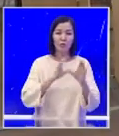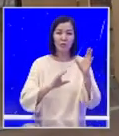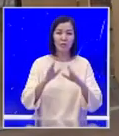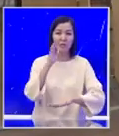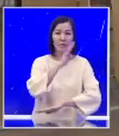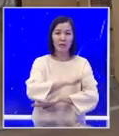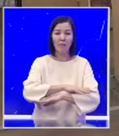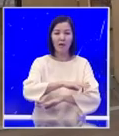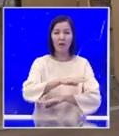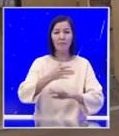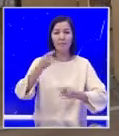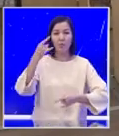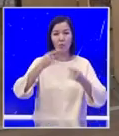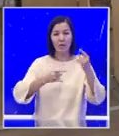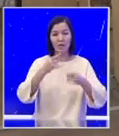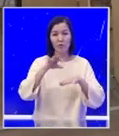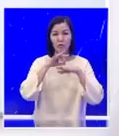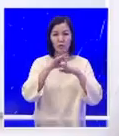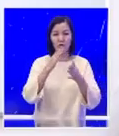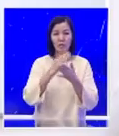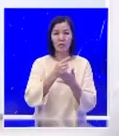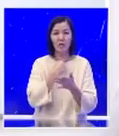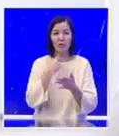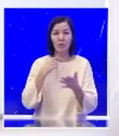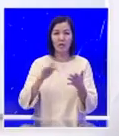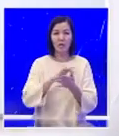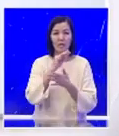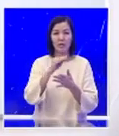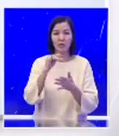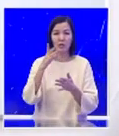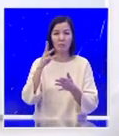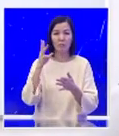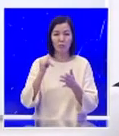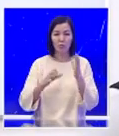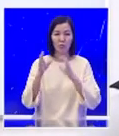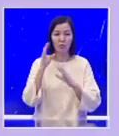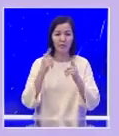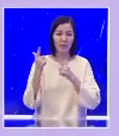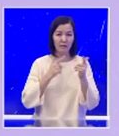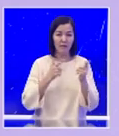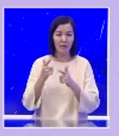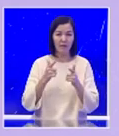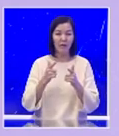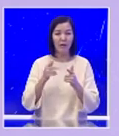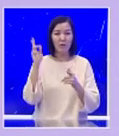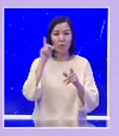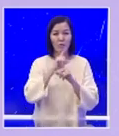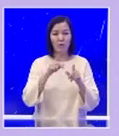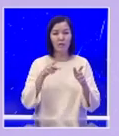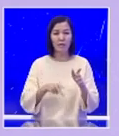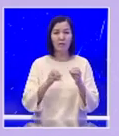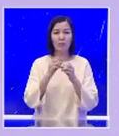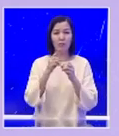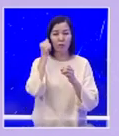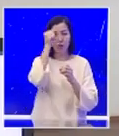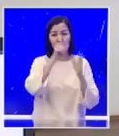сабағы онлайн түрде жүргізіледі. Бұл жүйеге Талдықорған қаласындағы жетісу мемлекеттік университеті дайын. Өйткені оқу ордасында